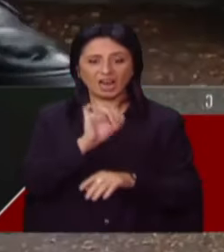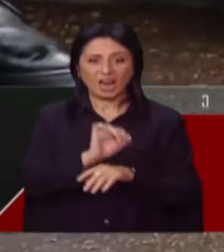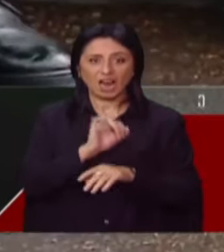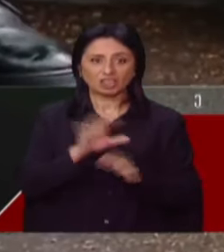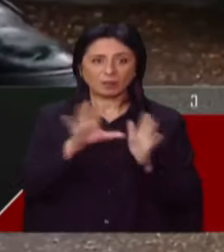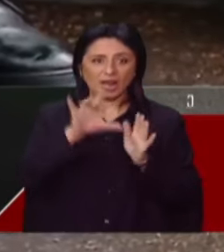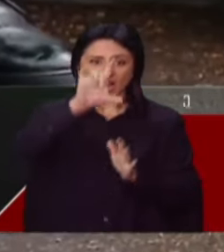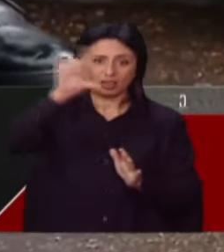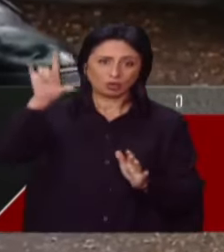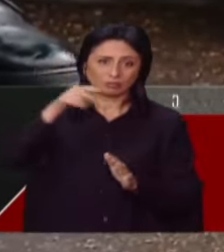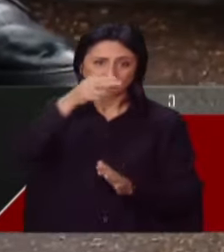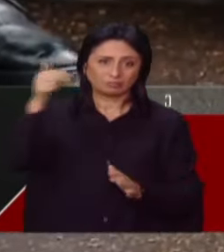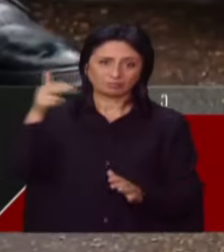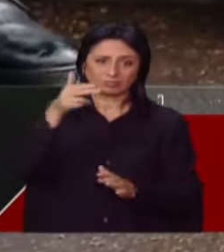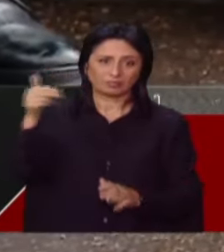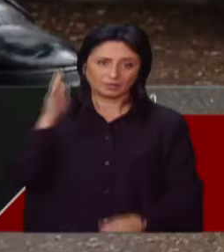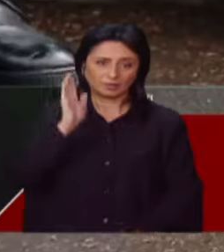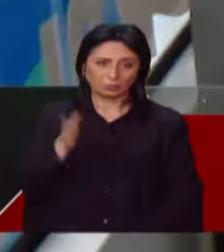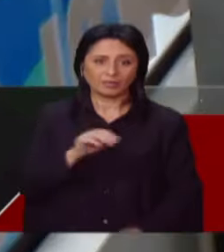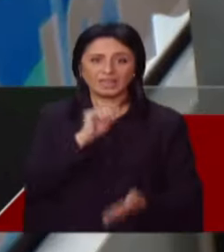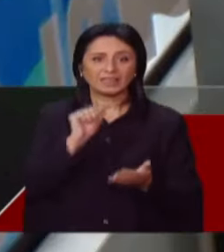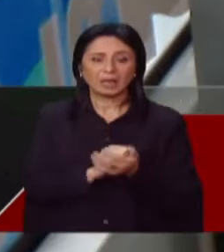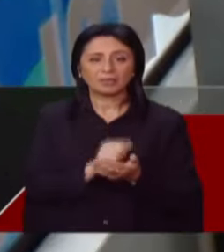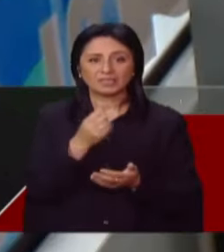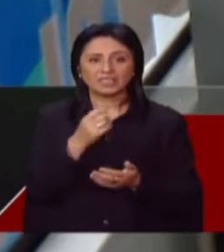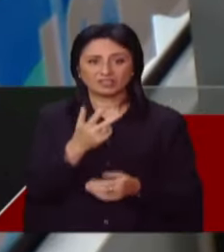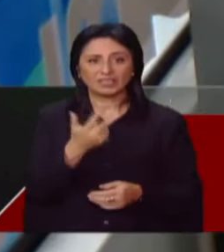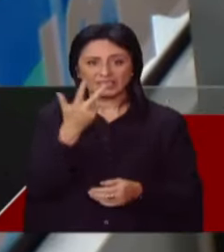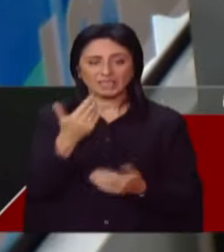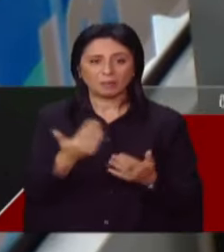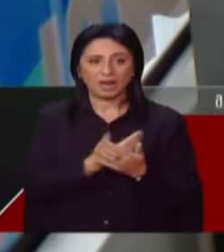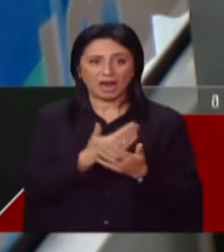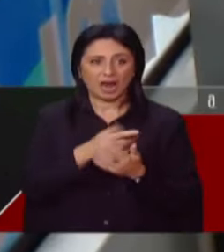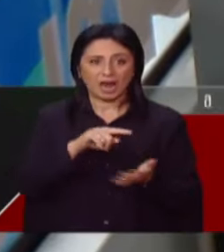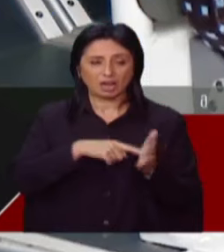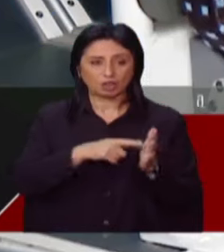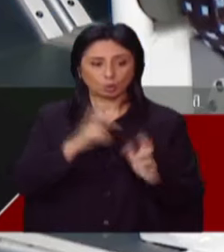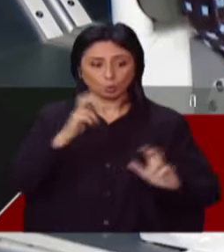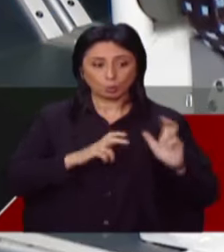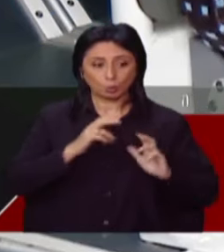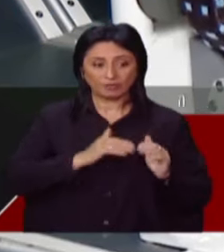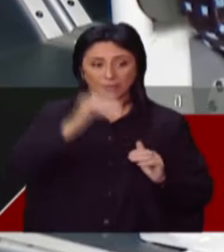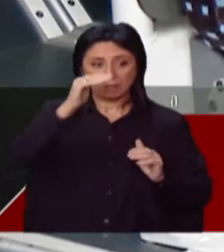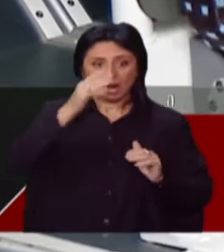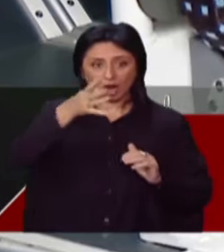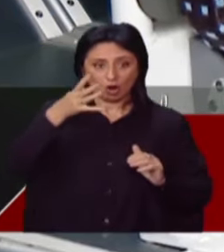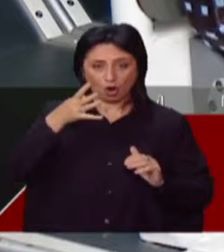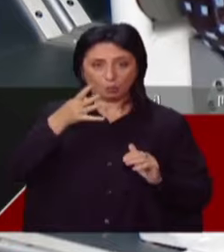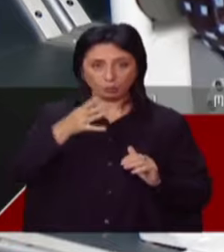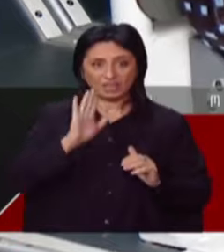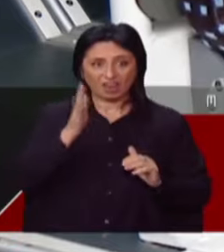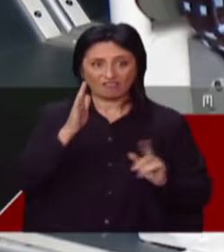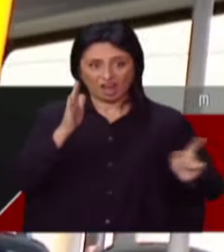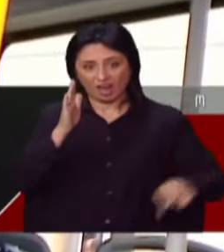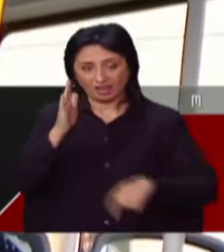გაჩერებების ელექტრონულ ტაბლოებზეც იქნება დატანილი. დამტკიცებულია კიდევ სამი ახალი მარშრუტი: უნივერსიტეტის მაღლივ კორპუსამდე, რომელიც